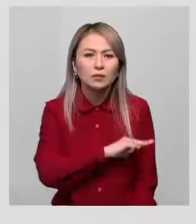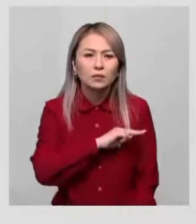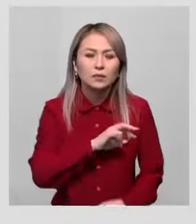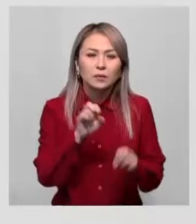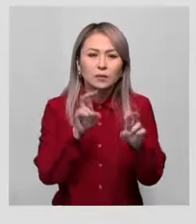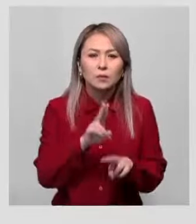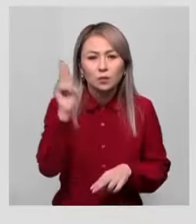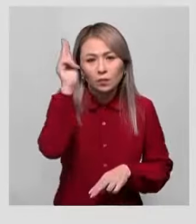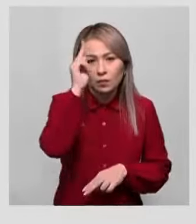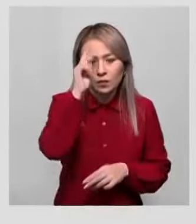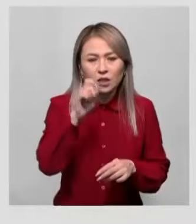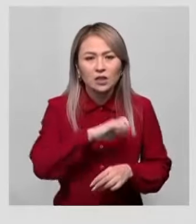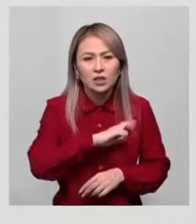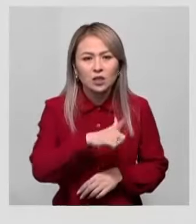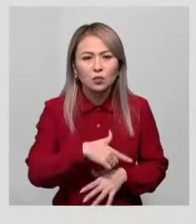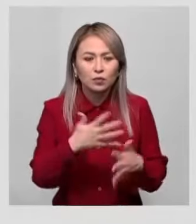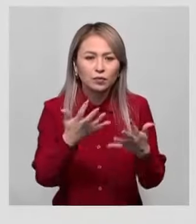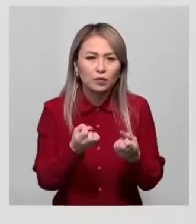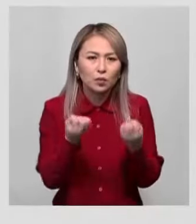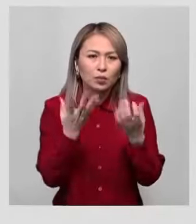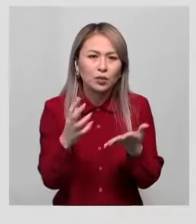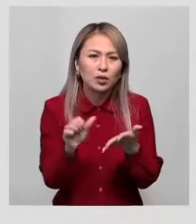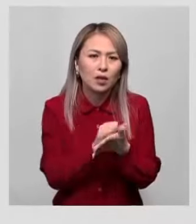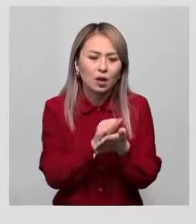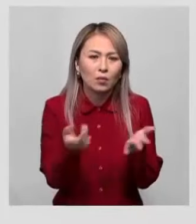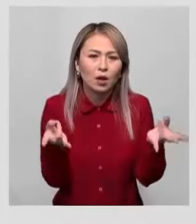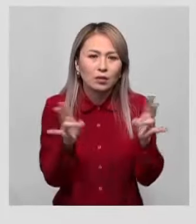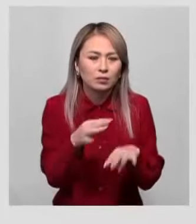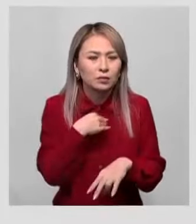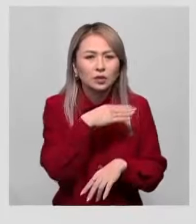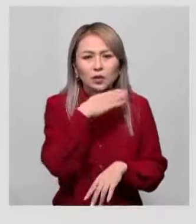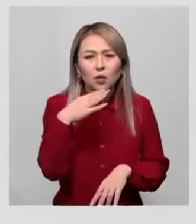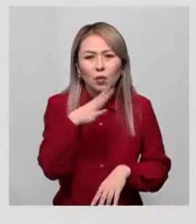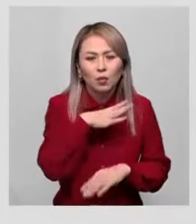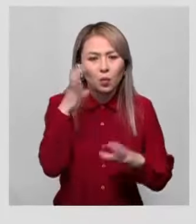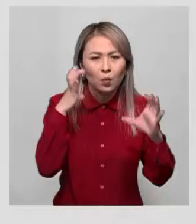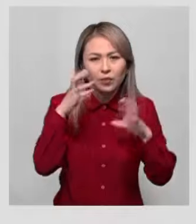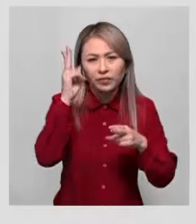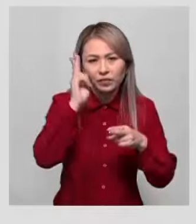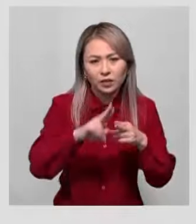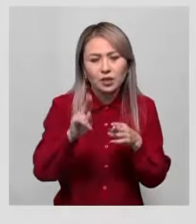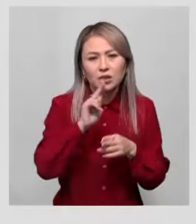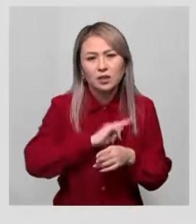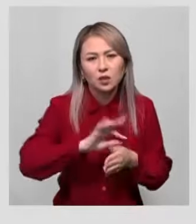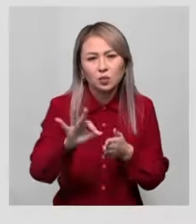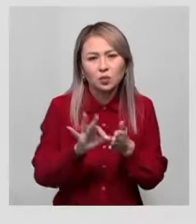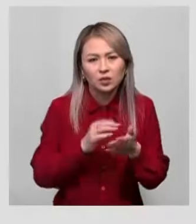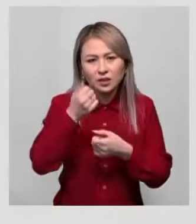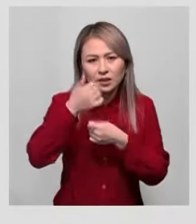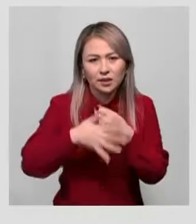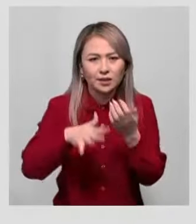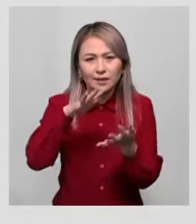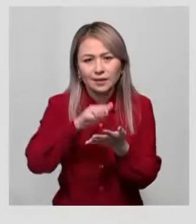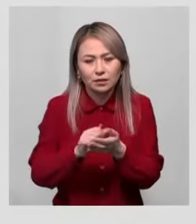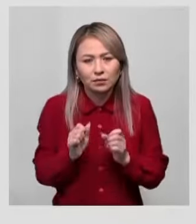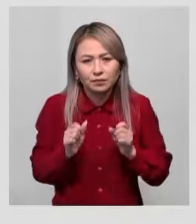осы болғандықтан дипломым құр қағаз болып қалғанын қаламадым. Университет бітірген бойда жұмыспен қамту орталығына бардым. Сәтін салса